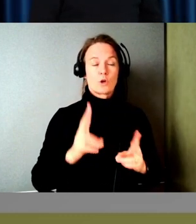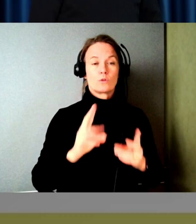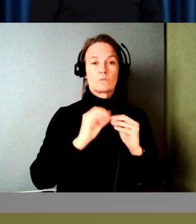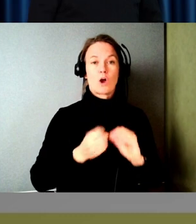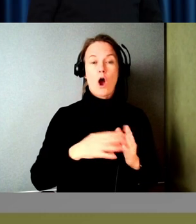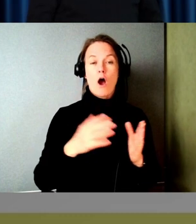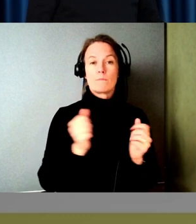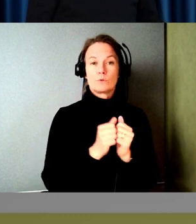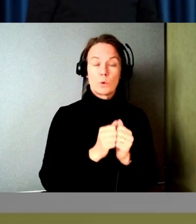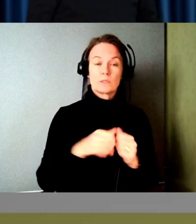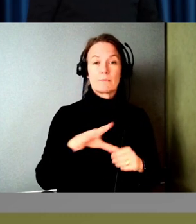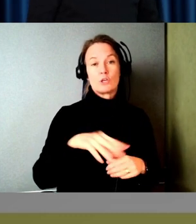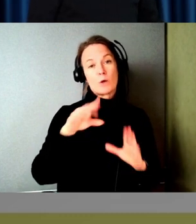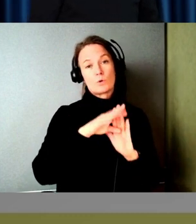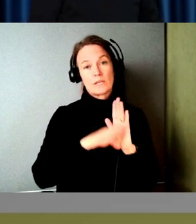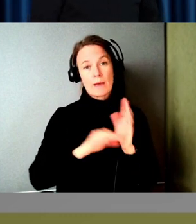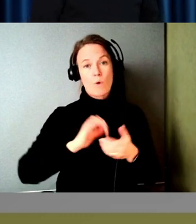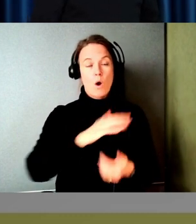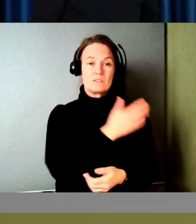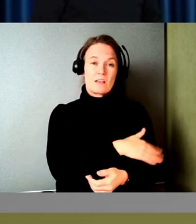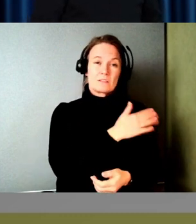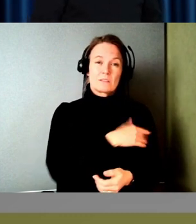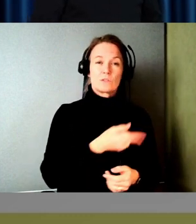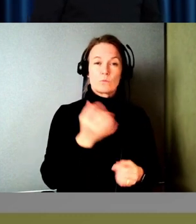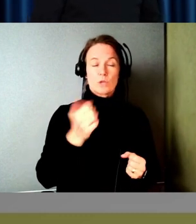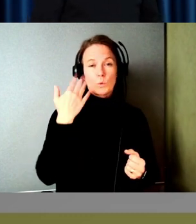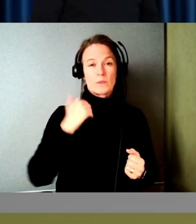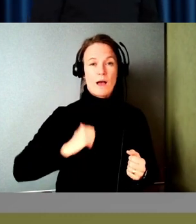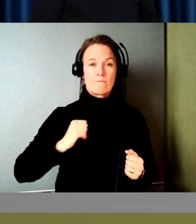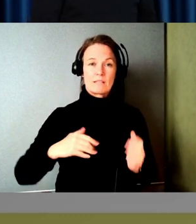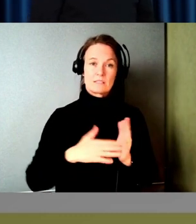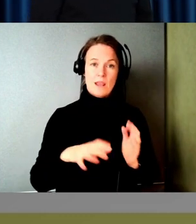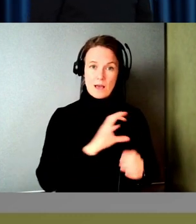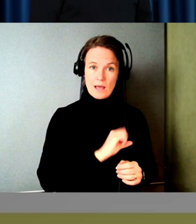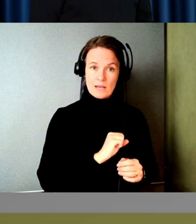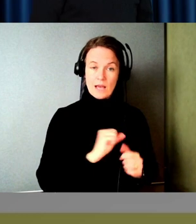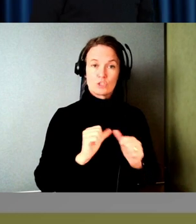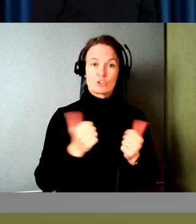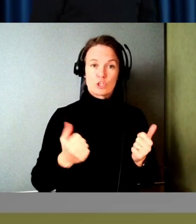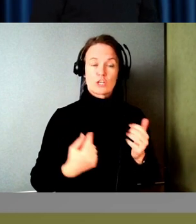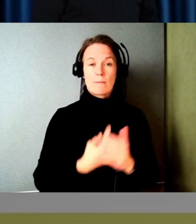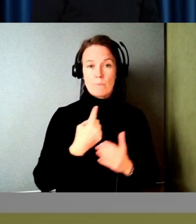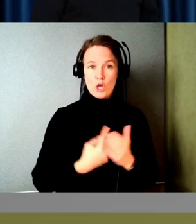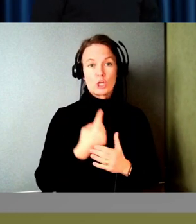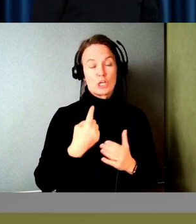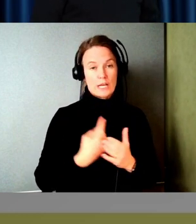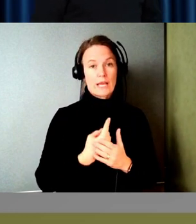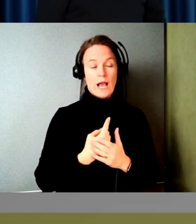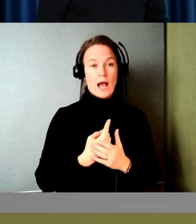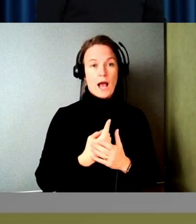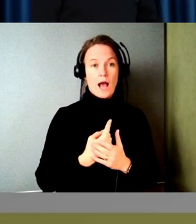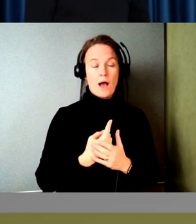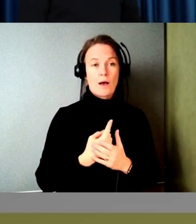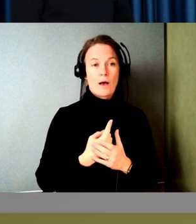produkter, miljöer, program och tjänster att de ska kunna användas av alla i största möjliga utsträckning utan